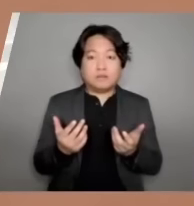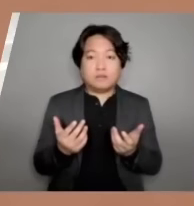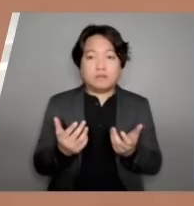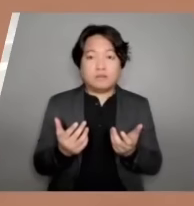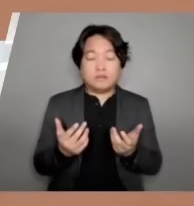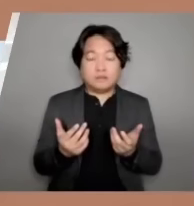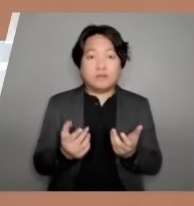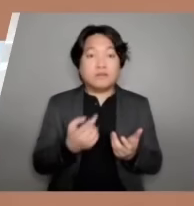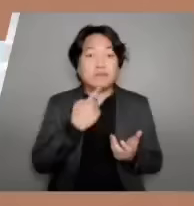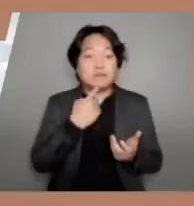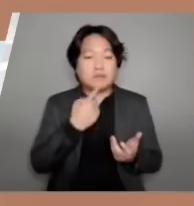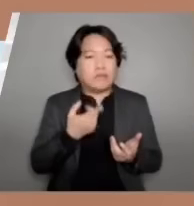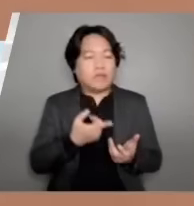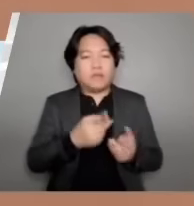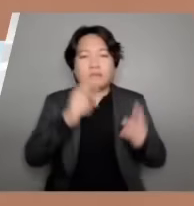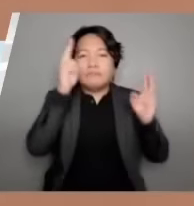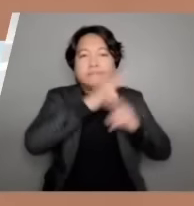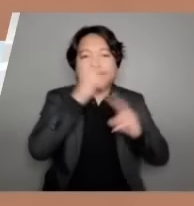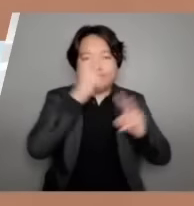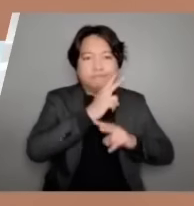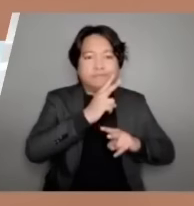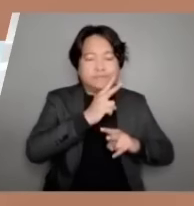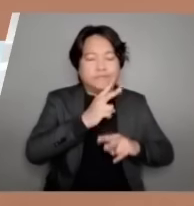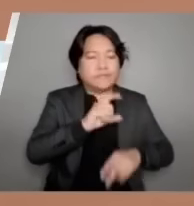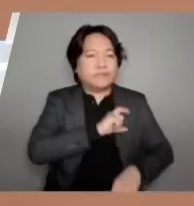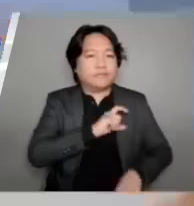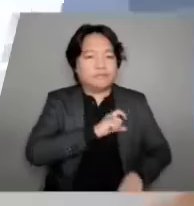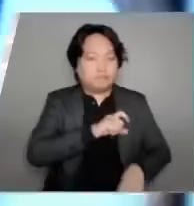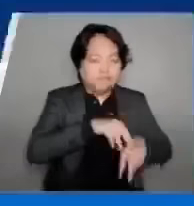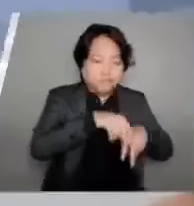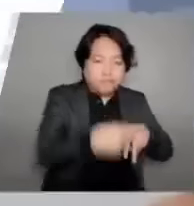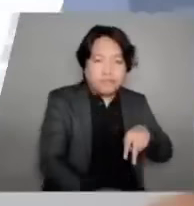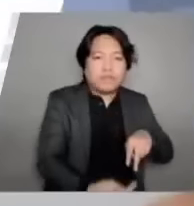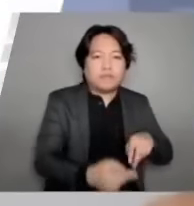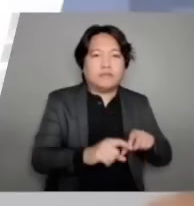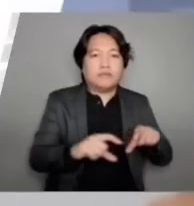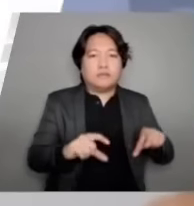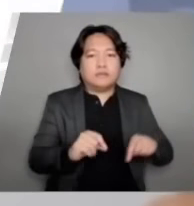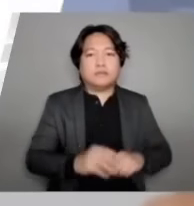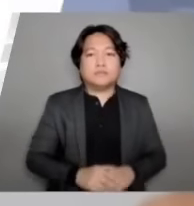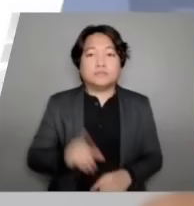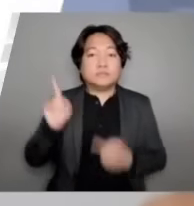ang nangyari. Ayon naman sa Iloilo Police Provincial Office. Wala sang